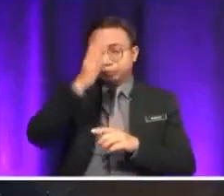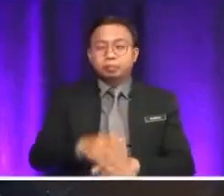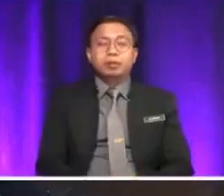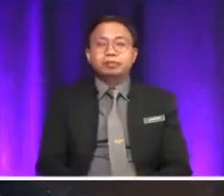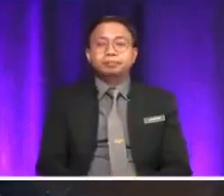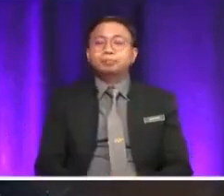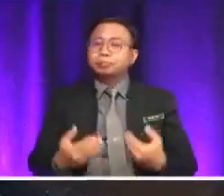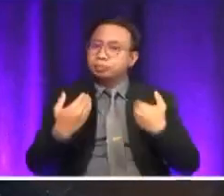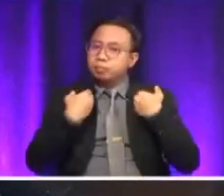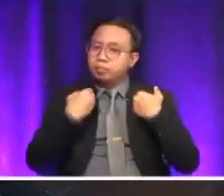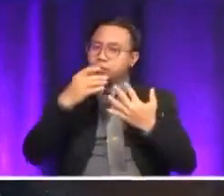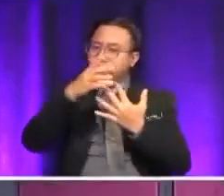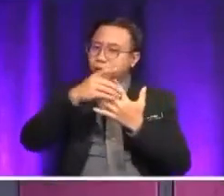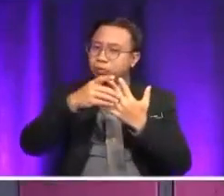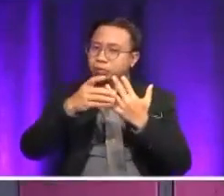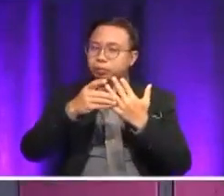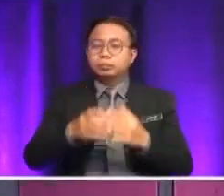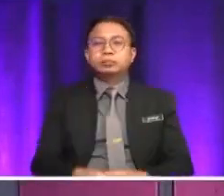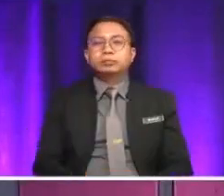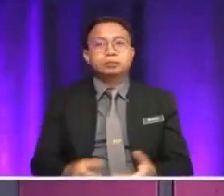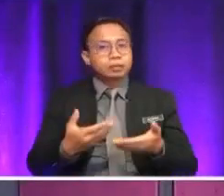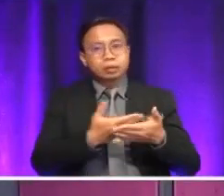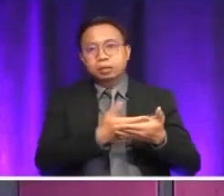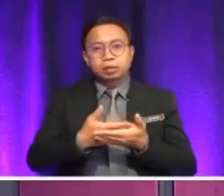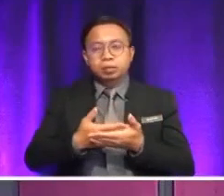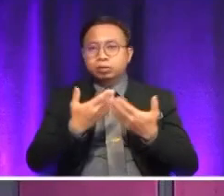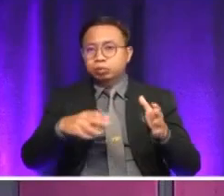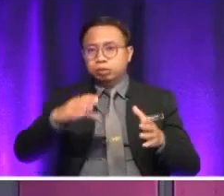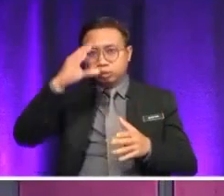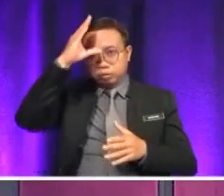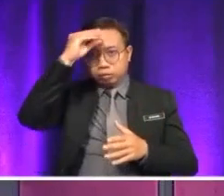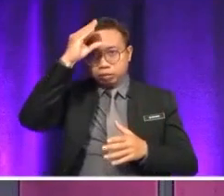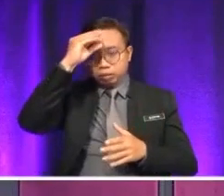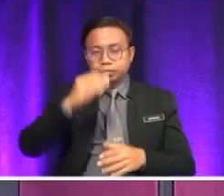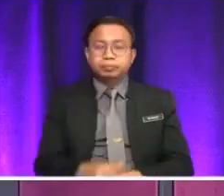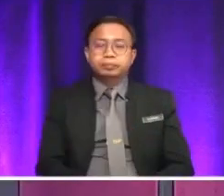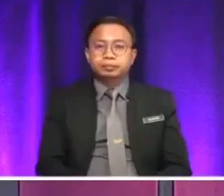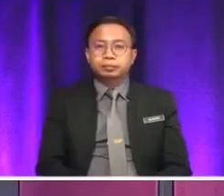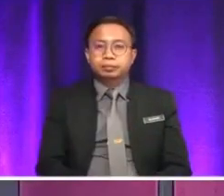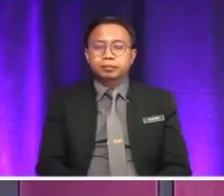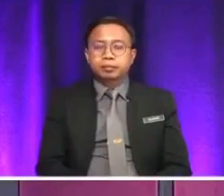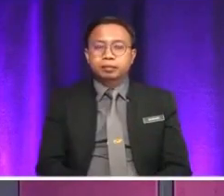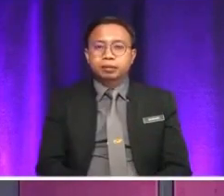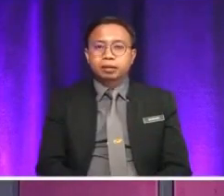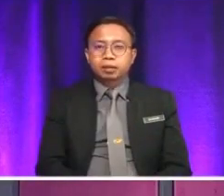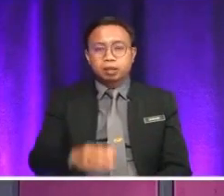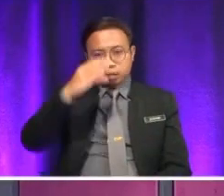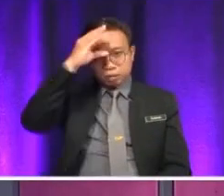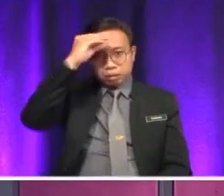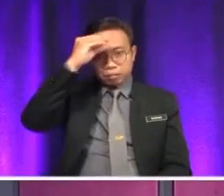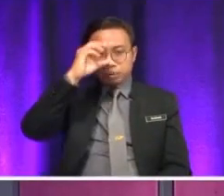yang memilih. Okay, contohnya abang dah besar, tak apalah abang, kita beri perhatian kepada adik. Lepas tu abang ni